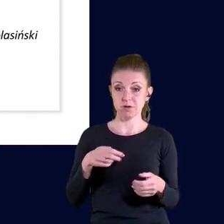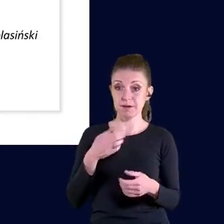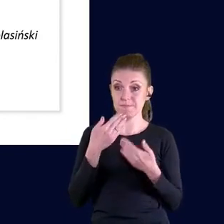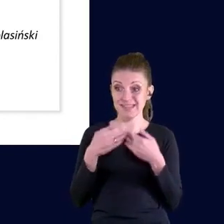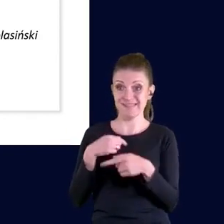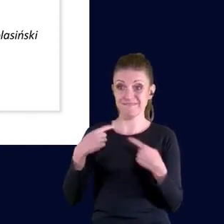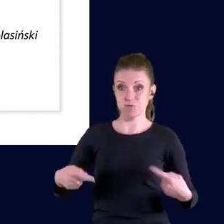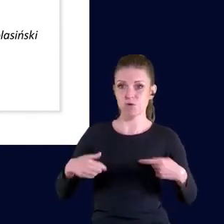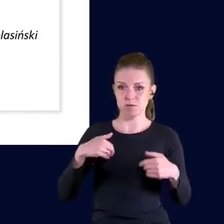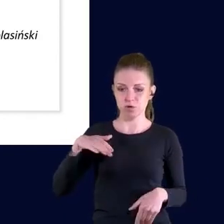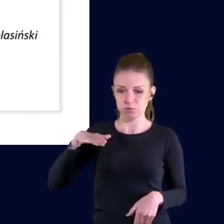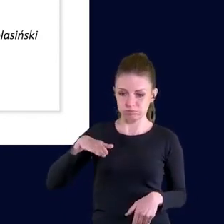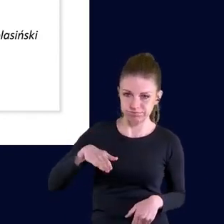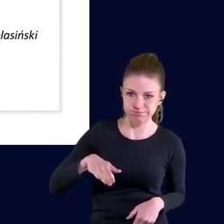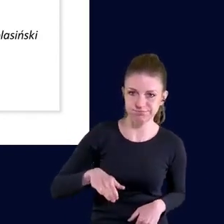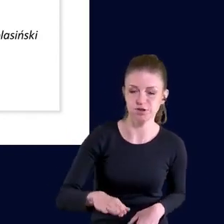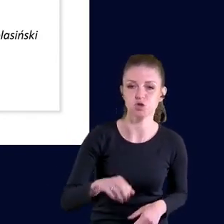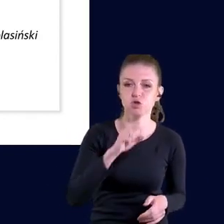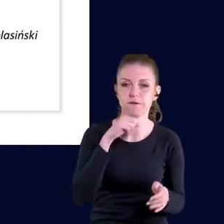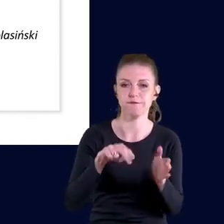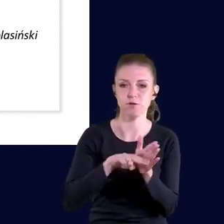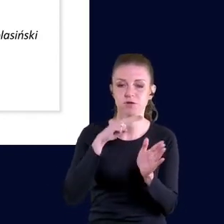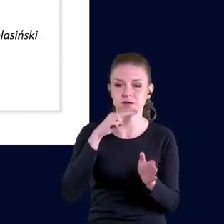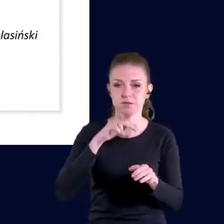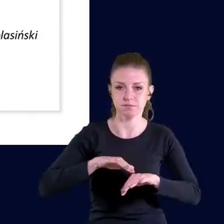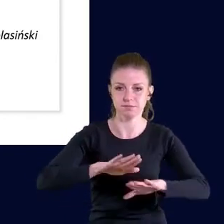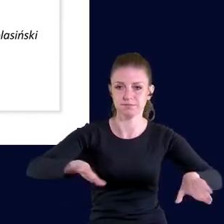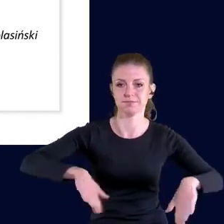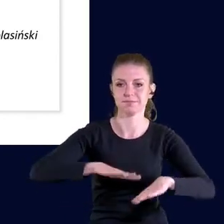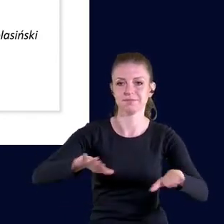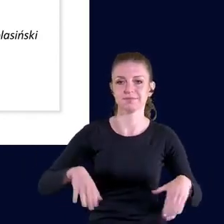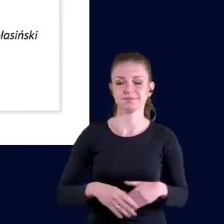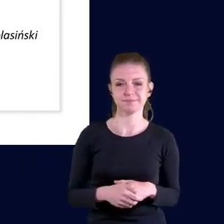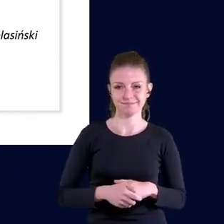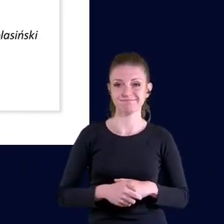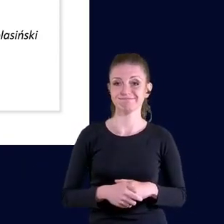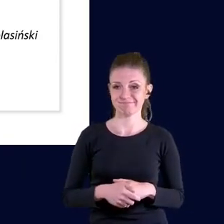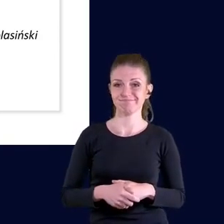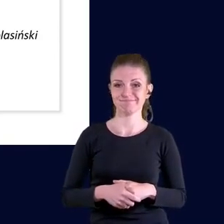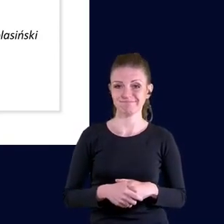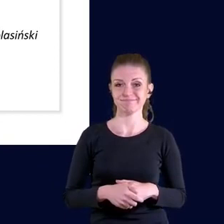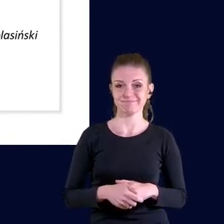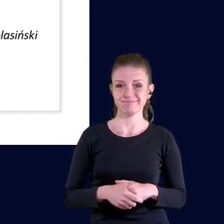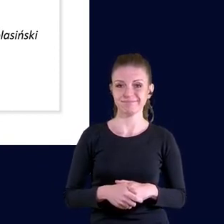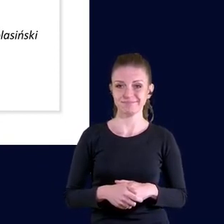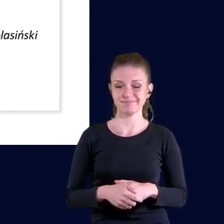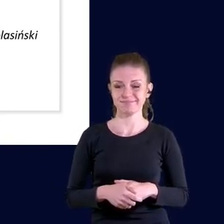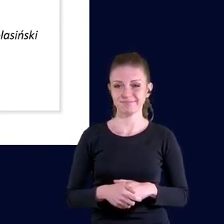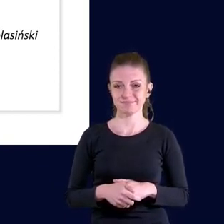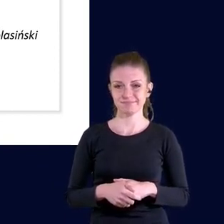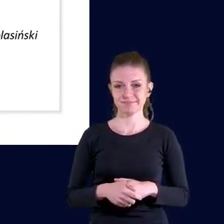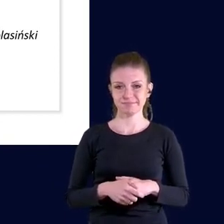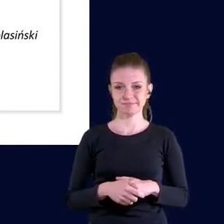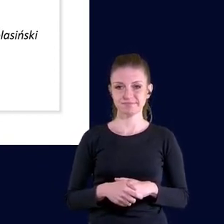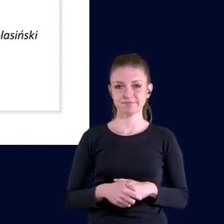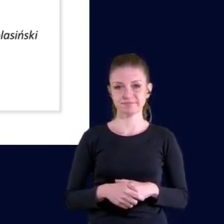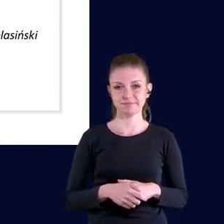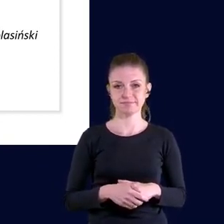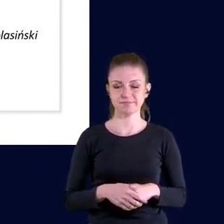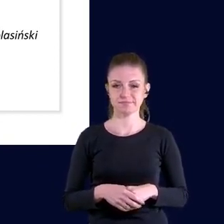żeby móc cieszyć się codziennością dlaczego w takim razie nie zająć się dostępnością w momencie kiedy mówimy